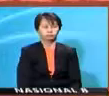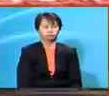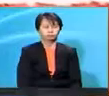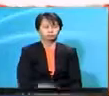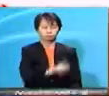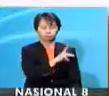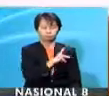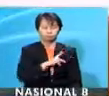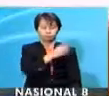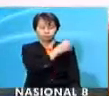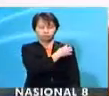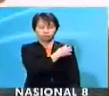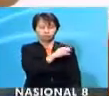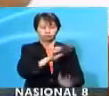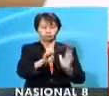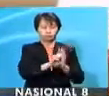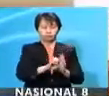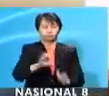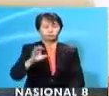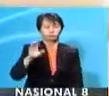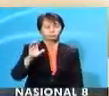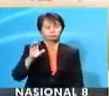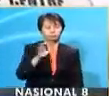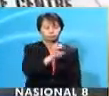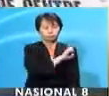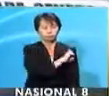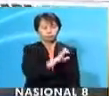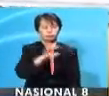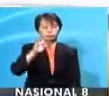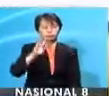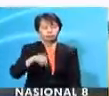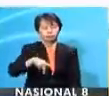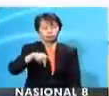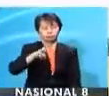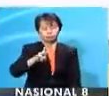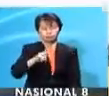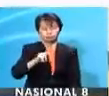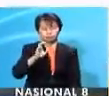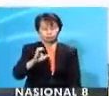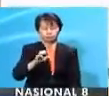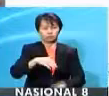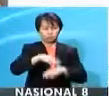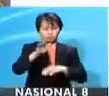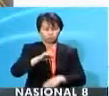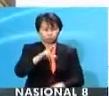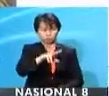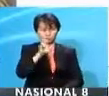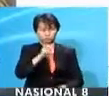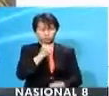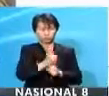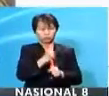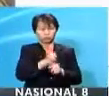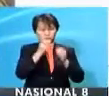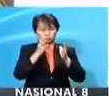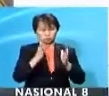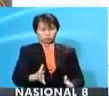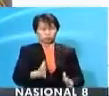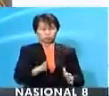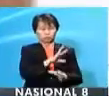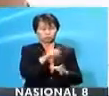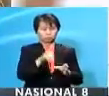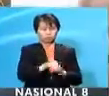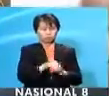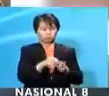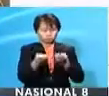Menurut Ketua Pegawai Eksekutif PWTC, Dato' Maxson Abdullah H. Jaafar, lebih 300 warga kerja PWTC termasuk